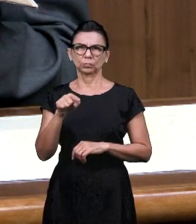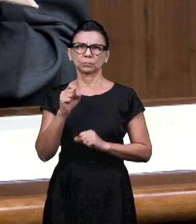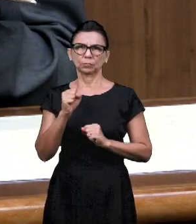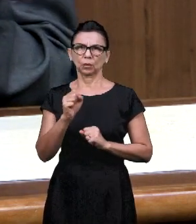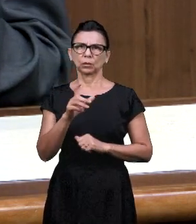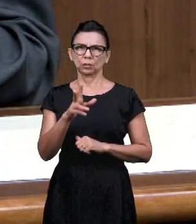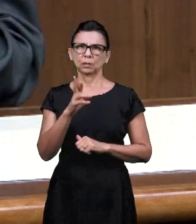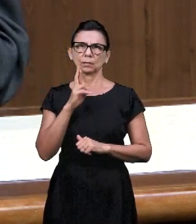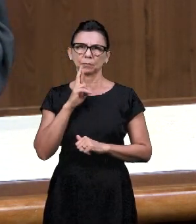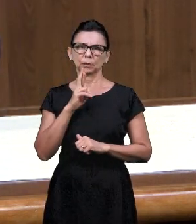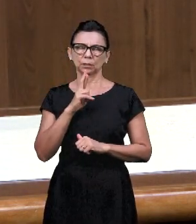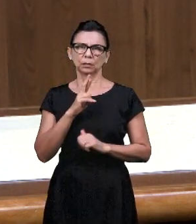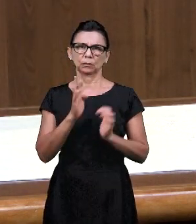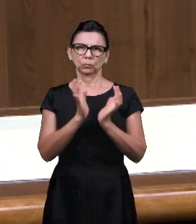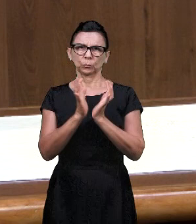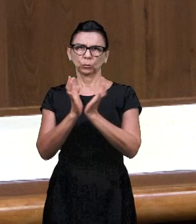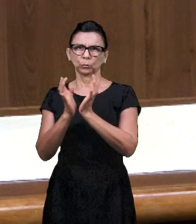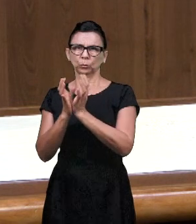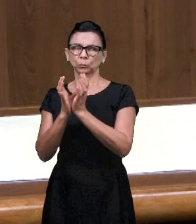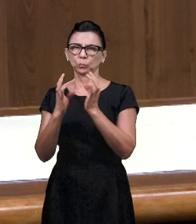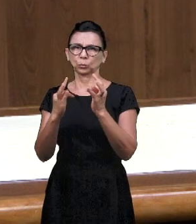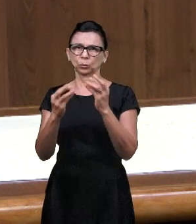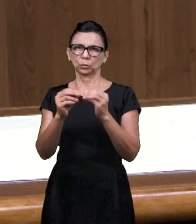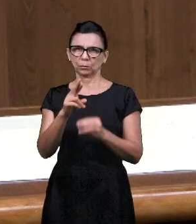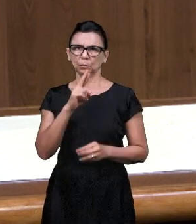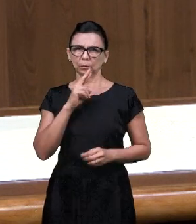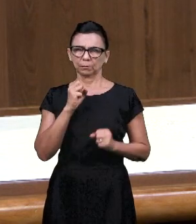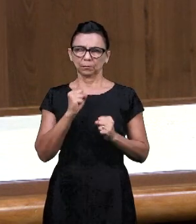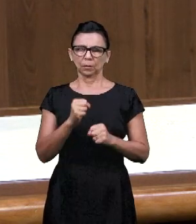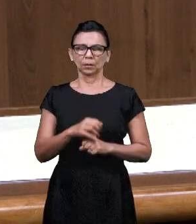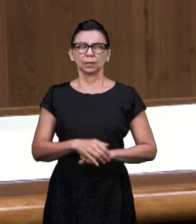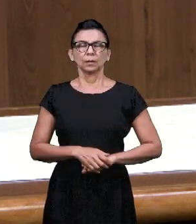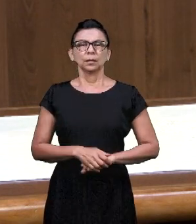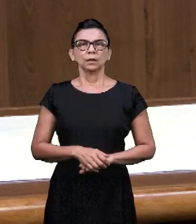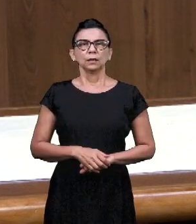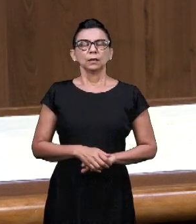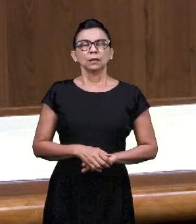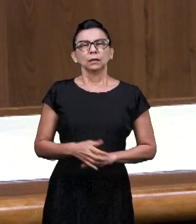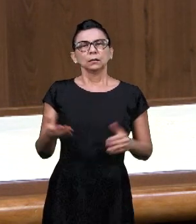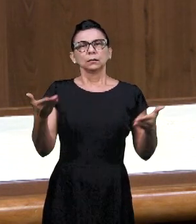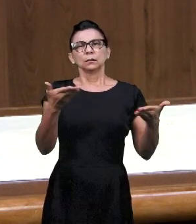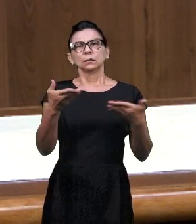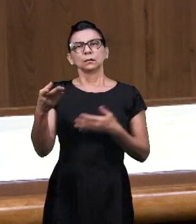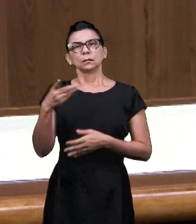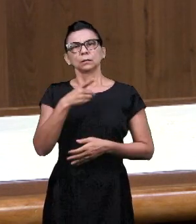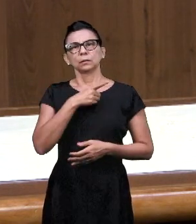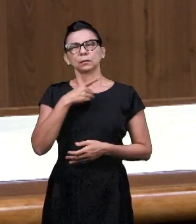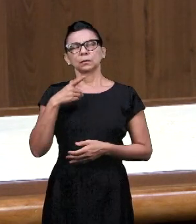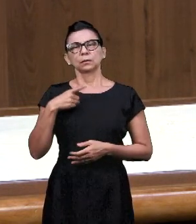participation de notre frère diacre qui est du Portugal, de l'église de Porto au Portugal,